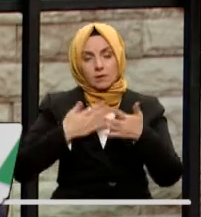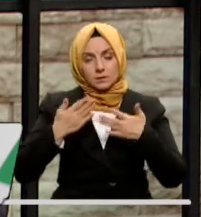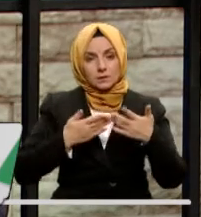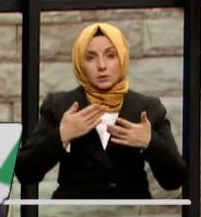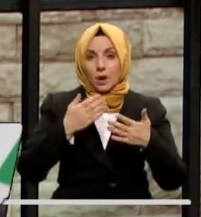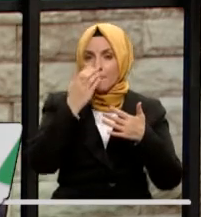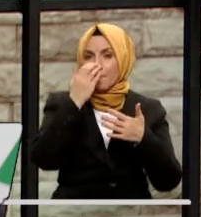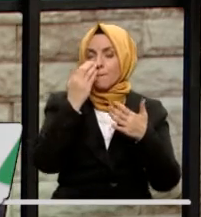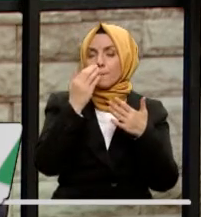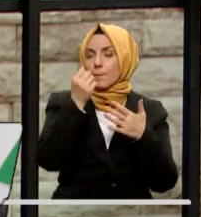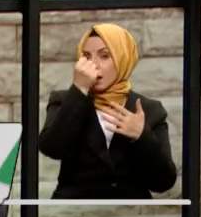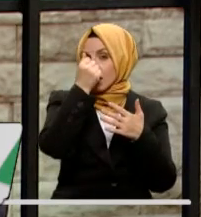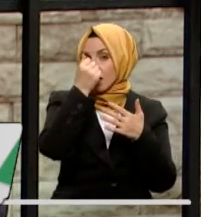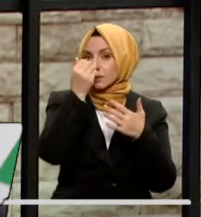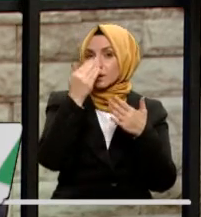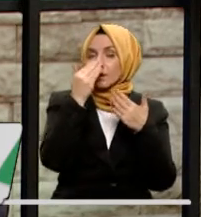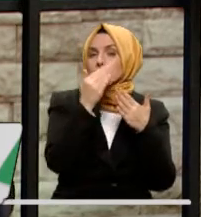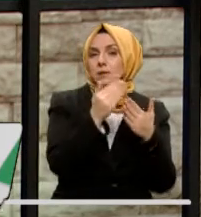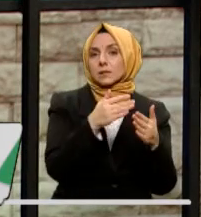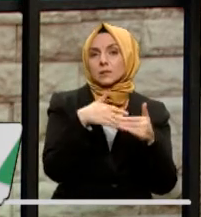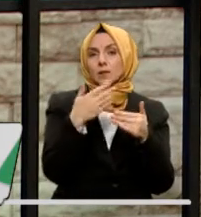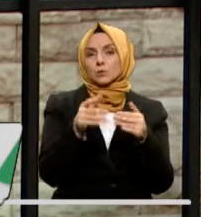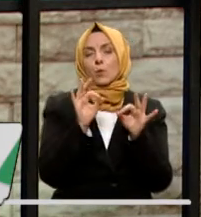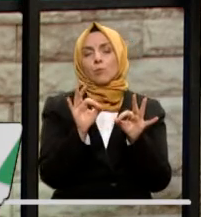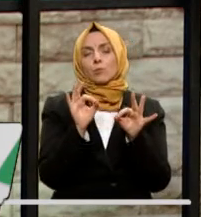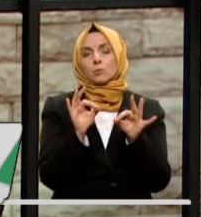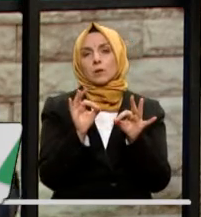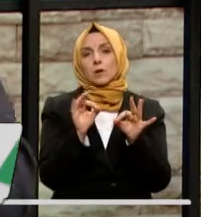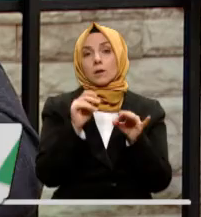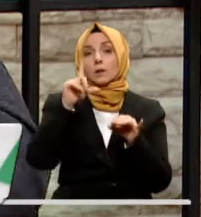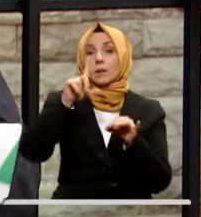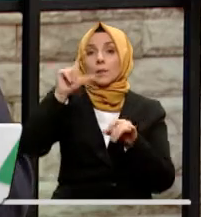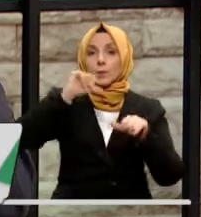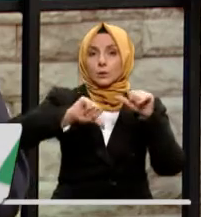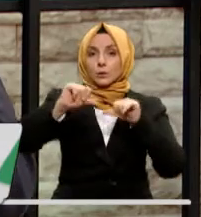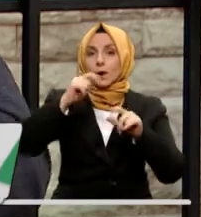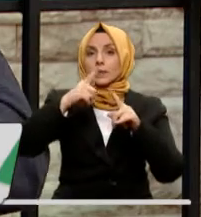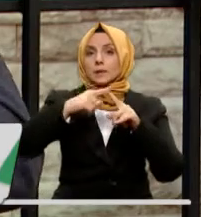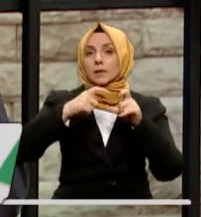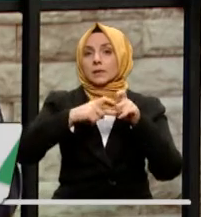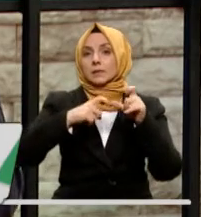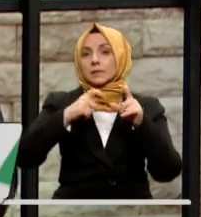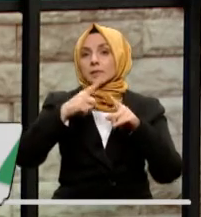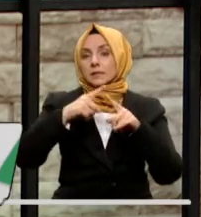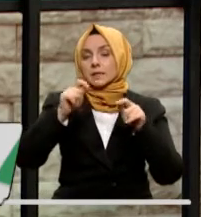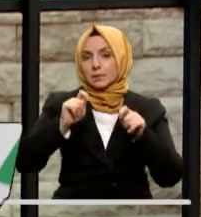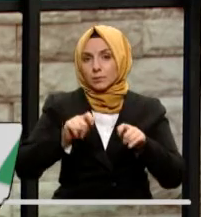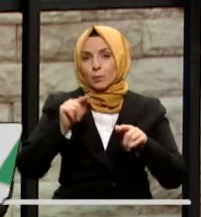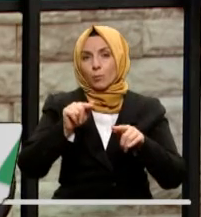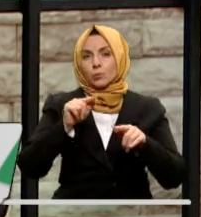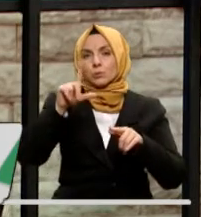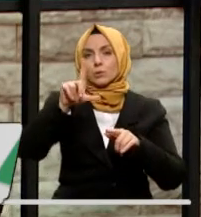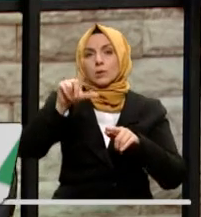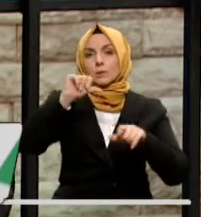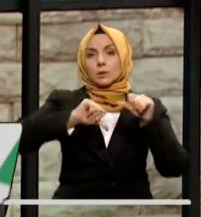bağışlanan her kan mutlaka kesinlikle laboratuvar testlerine tabi tutulur laboratuvara sokulan bir kanıt kullanılması